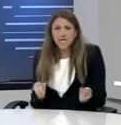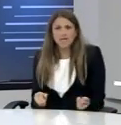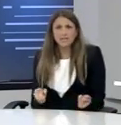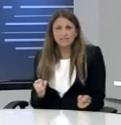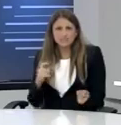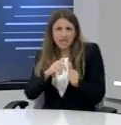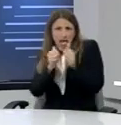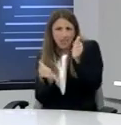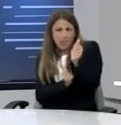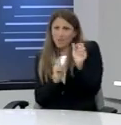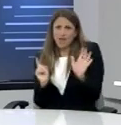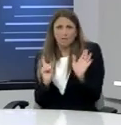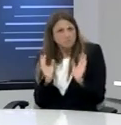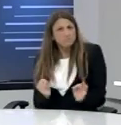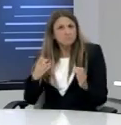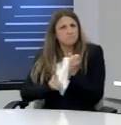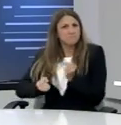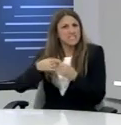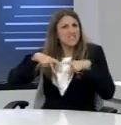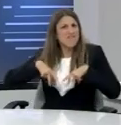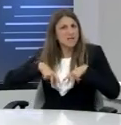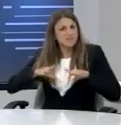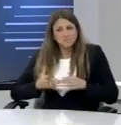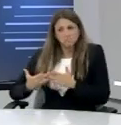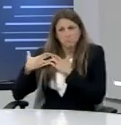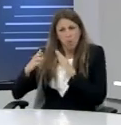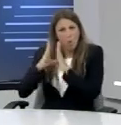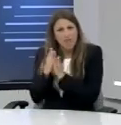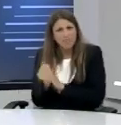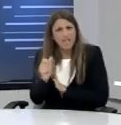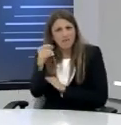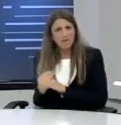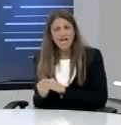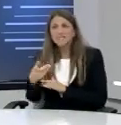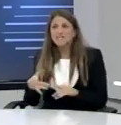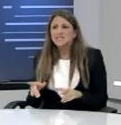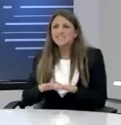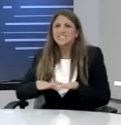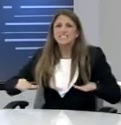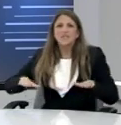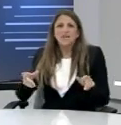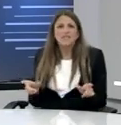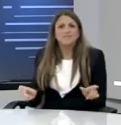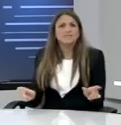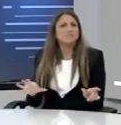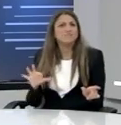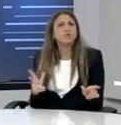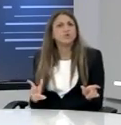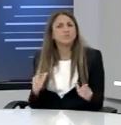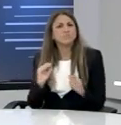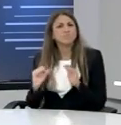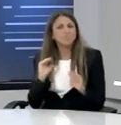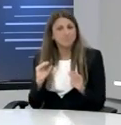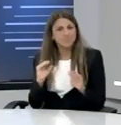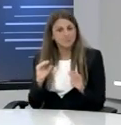της αντιπολίτευσης, αλλά έχετε την ευθύνη της διαχείρισης. Πώς ακριβώς θα φυλάξετε τα θαλάσσια σύνορα? Το δίκαιο της θάλασσας